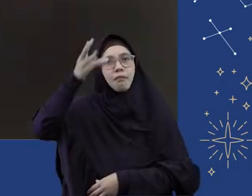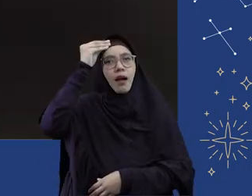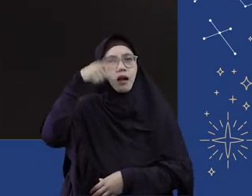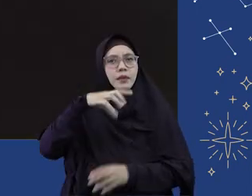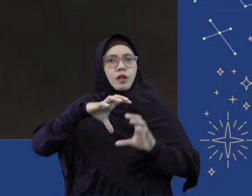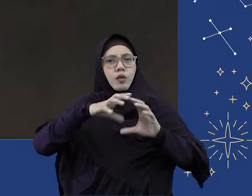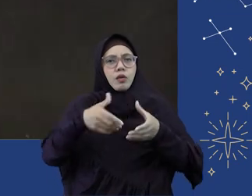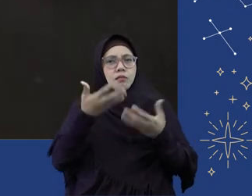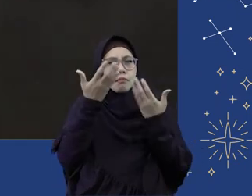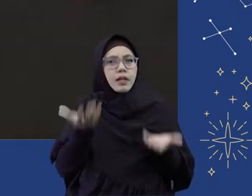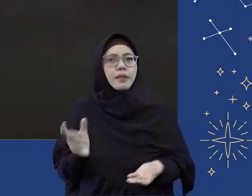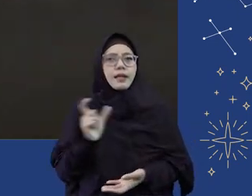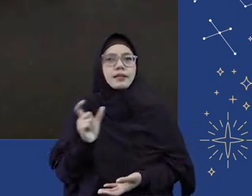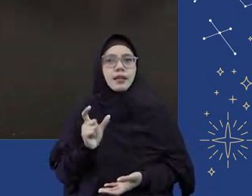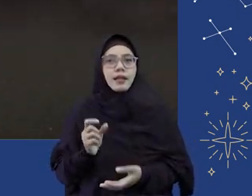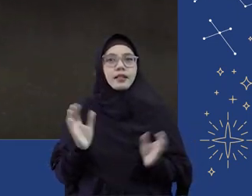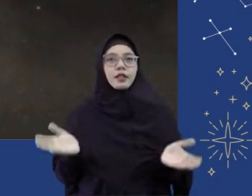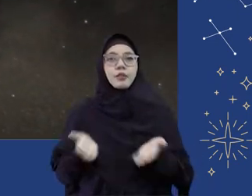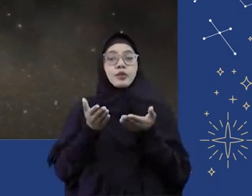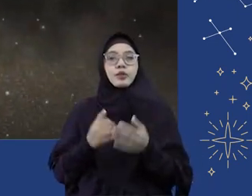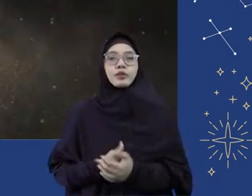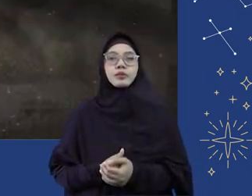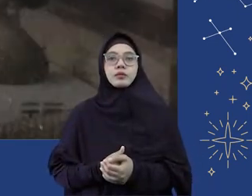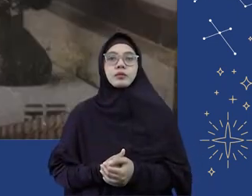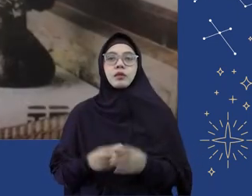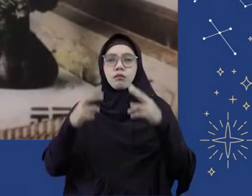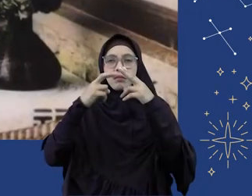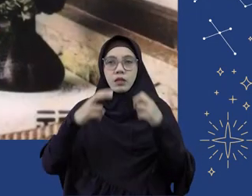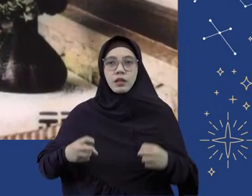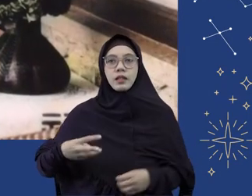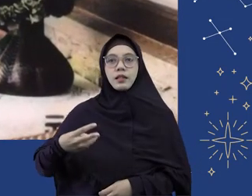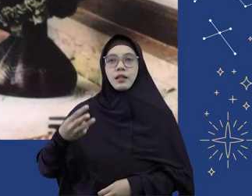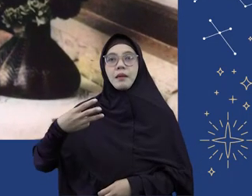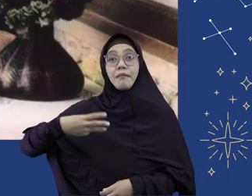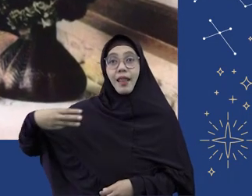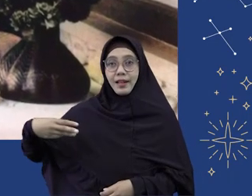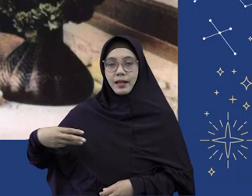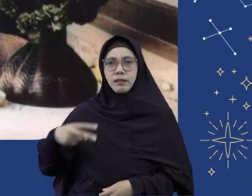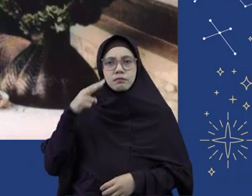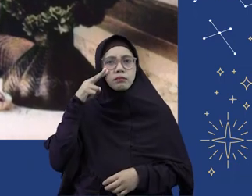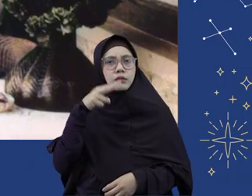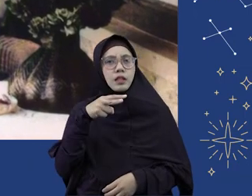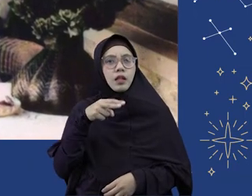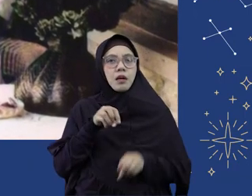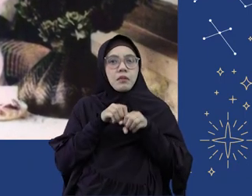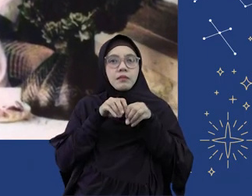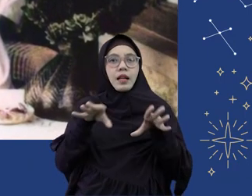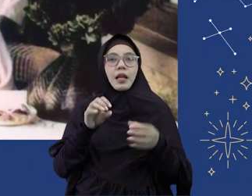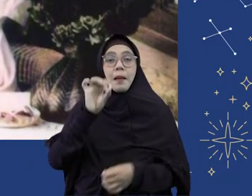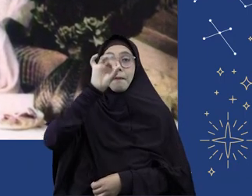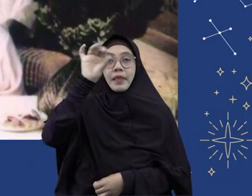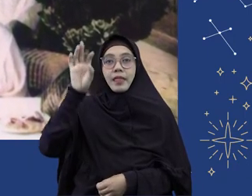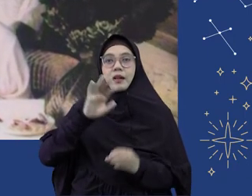semesta lebih luas studi galaksi bima sakti diperkenalkan oleh astronom Belanda Anton panakkuk yang mengamati distribusi bintang guna membangun